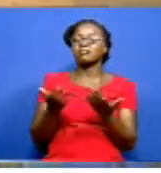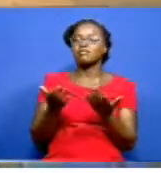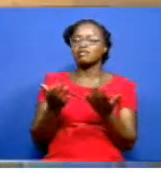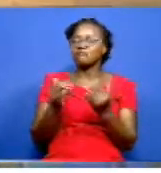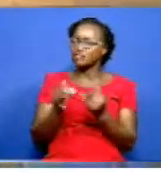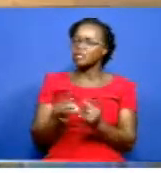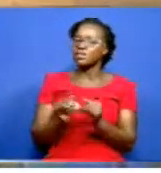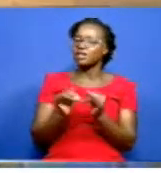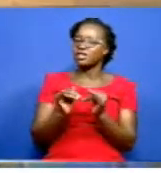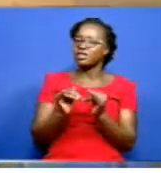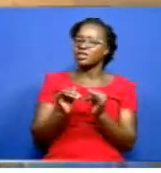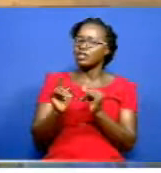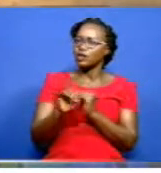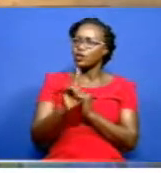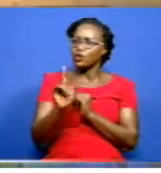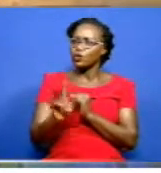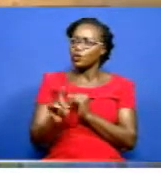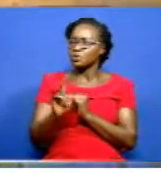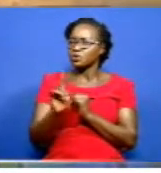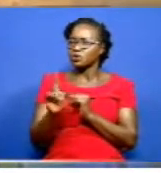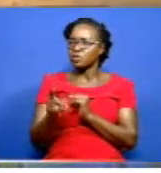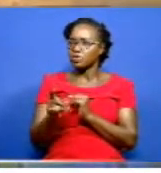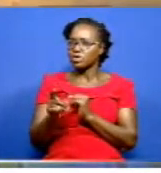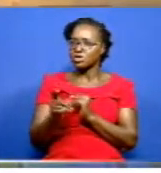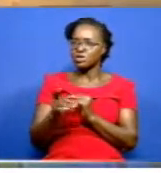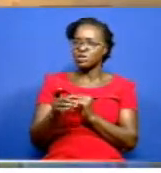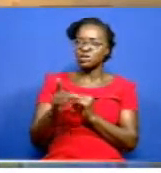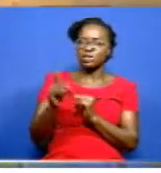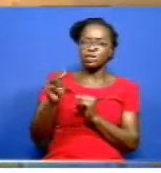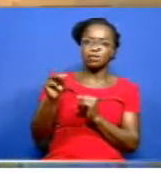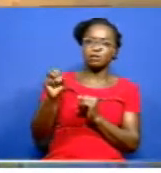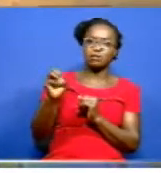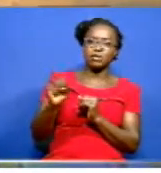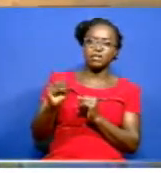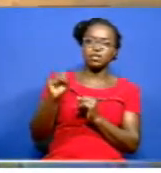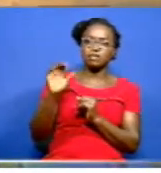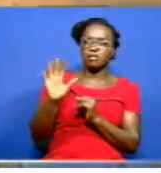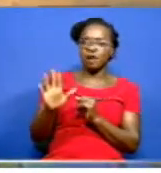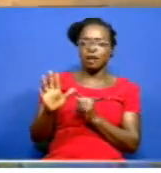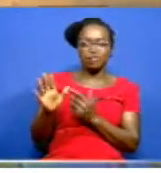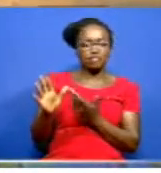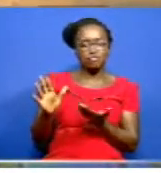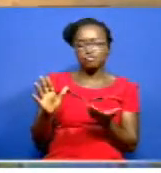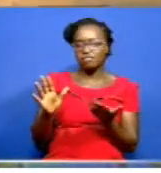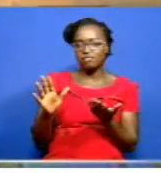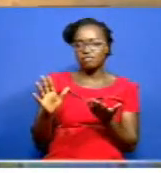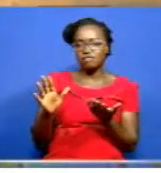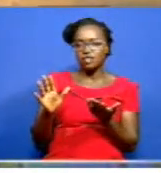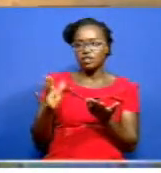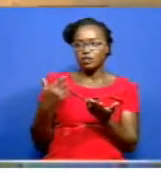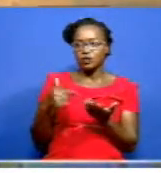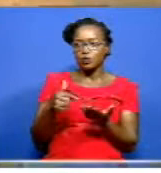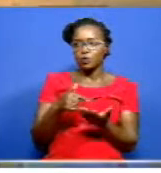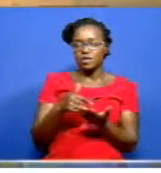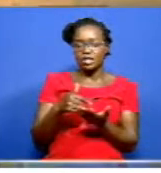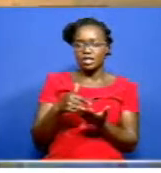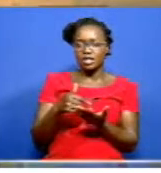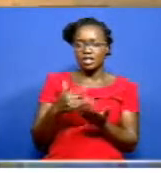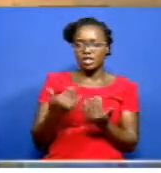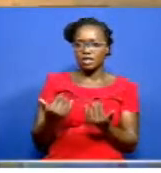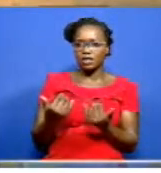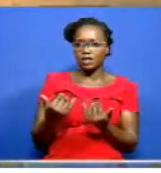kama hiyo. So yenye tunatumia kuna DMS5 kama kitu kama hiyo. So yenye si tunatumia sasa hivi